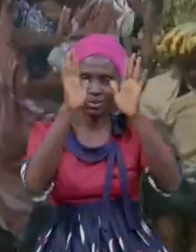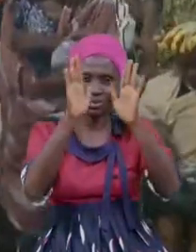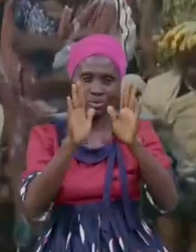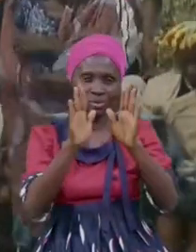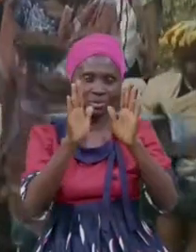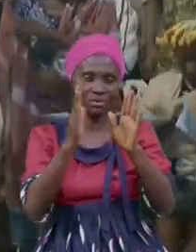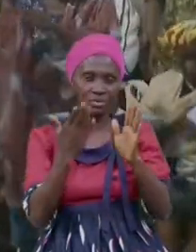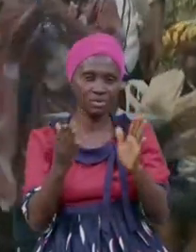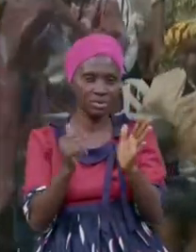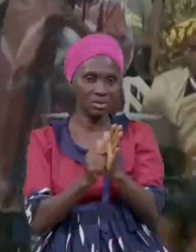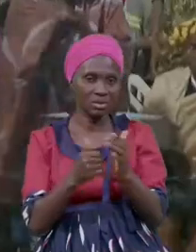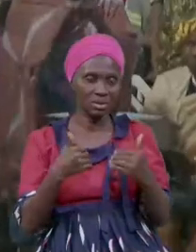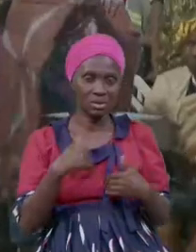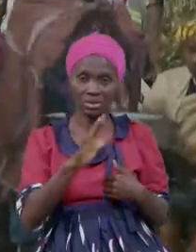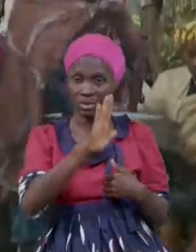eue.